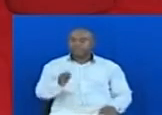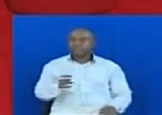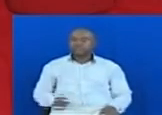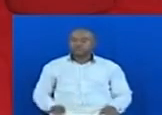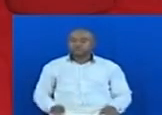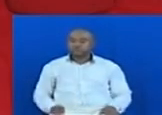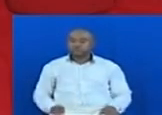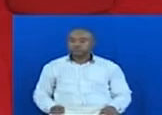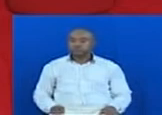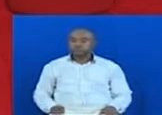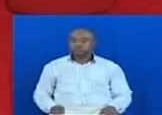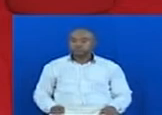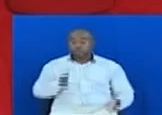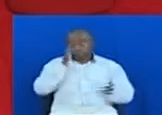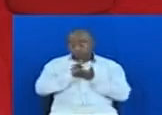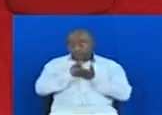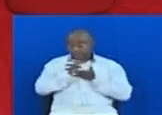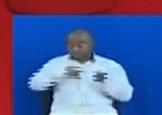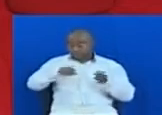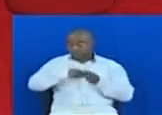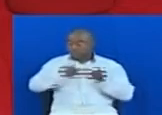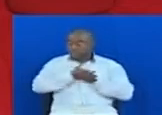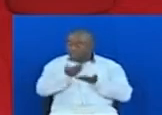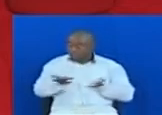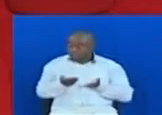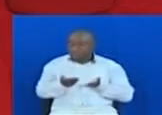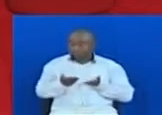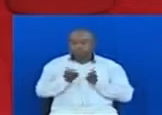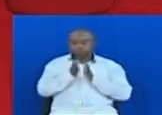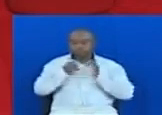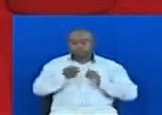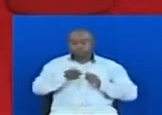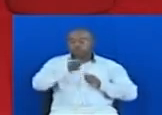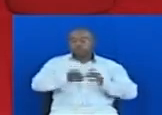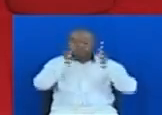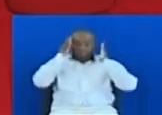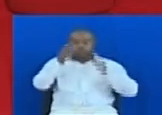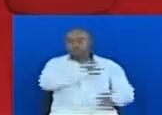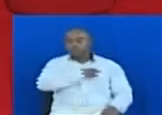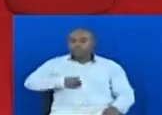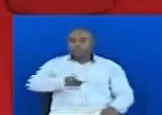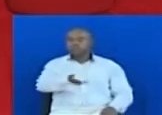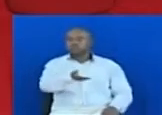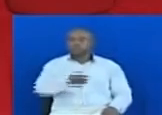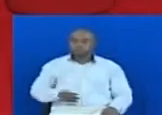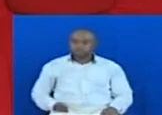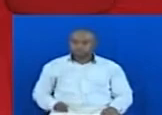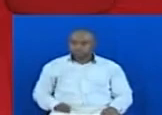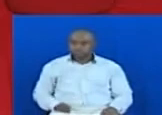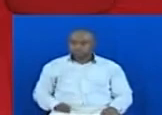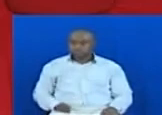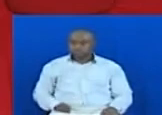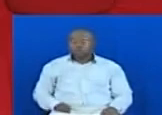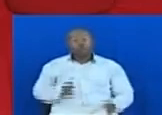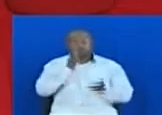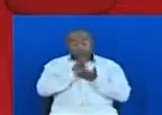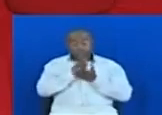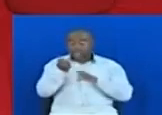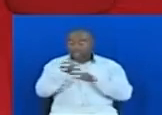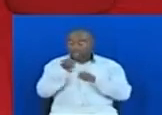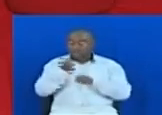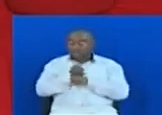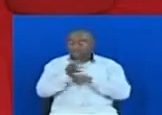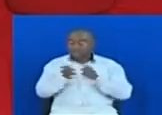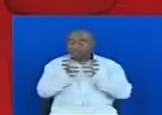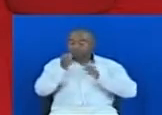kweli hatuna budi wabunge kumpongeza mheshimiwa rais kwa yale aliyoyafanya kwenye gonjwa hili la corona. Na